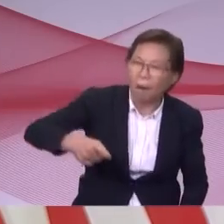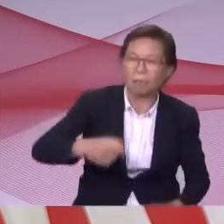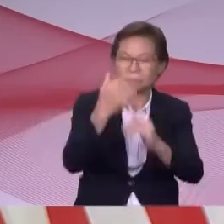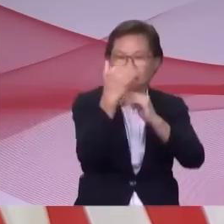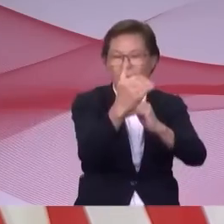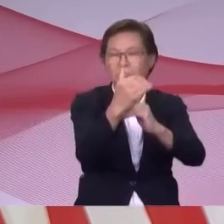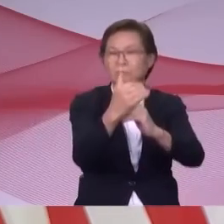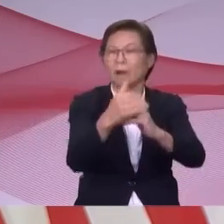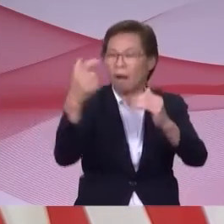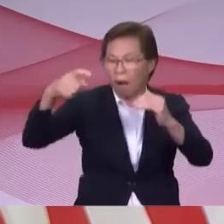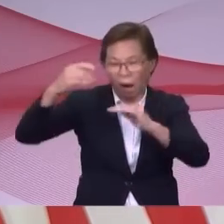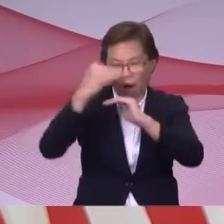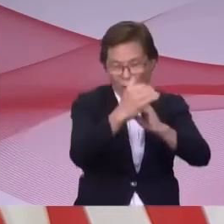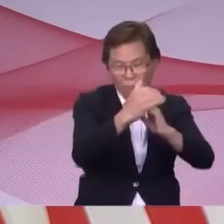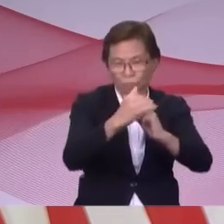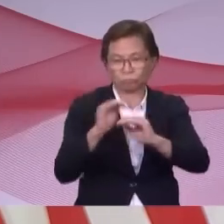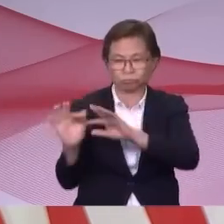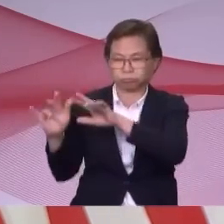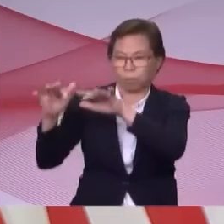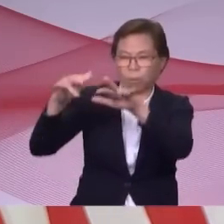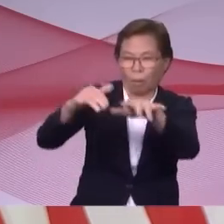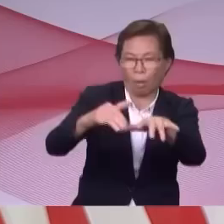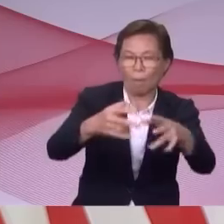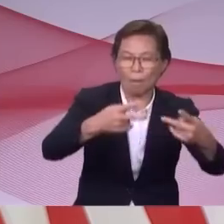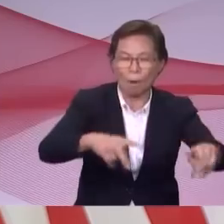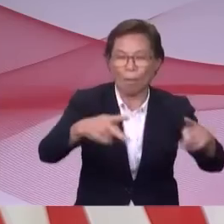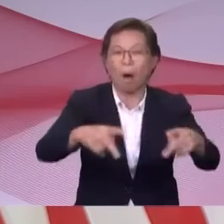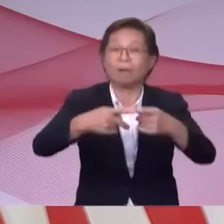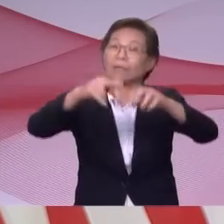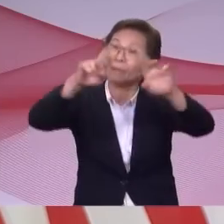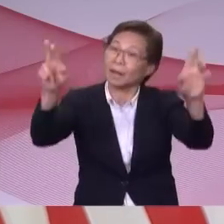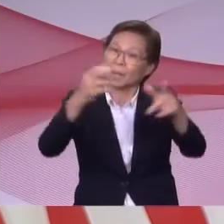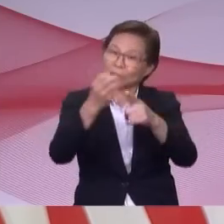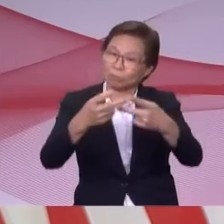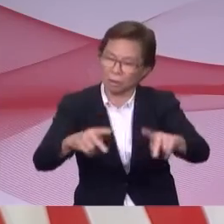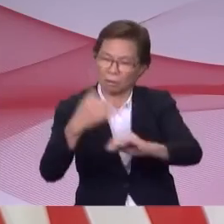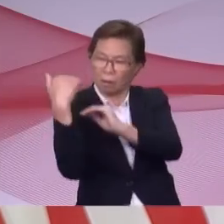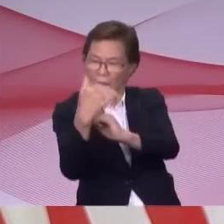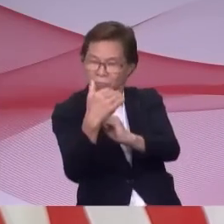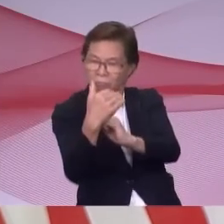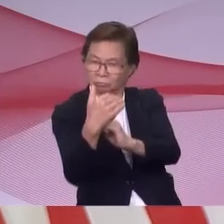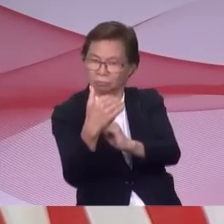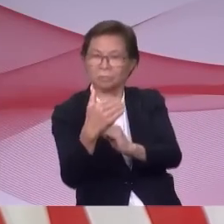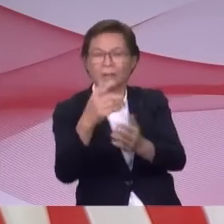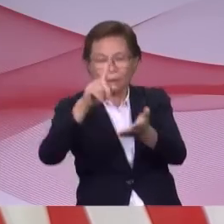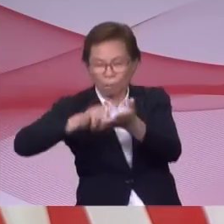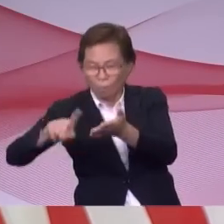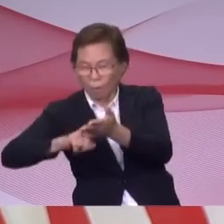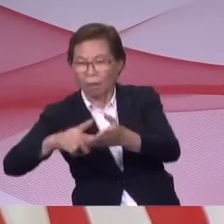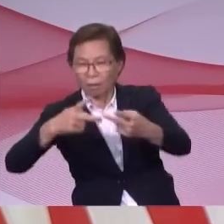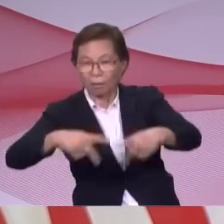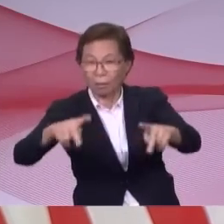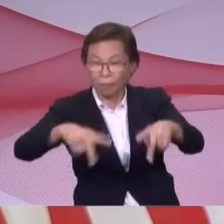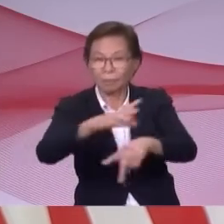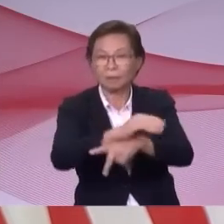mewajibkan hak jumlah pengunjung ke premis seperti pasaraya dan kedai, pemeriksaan premis